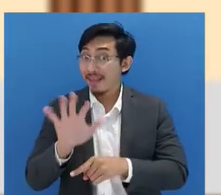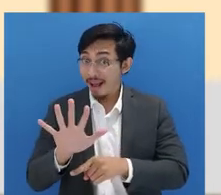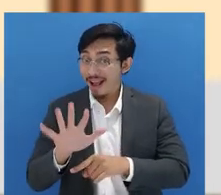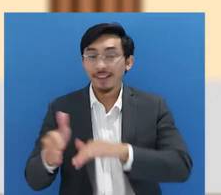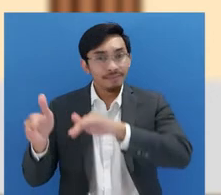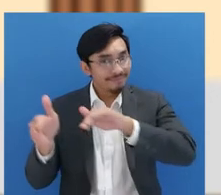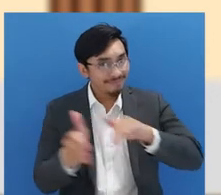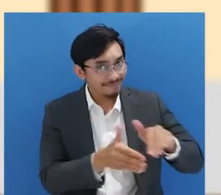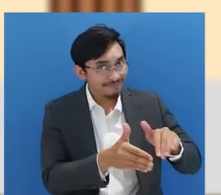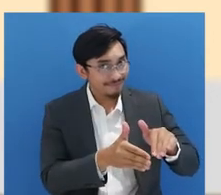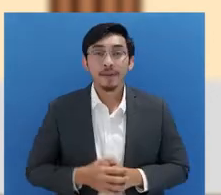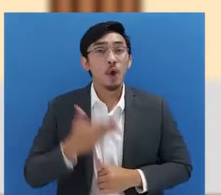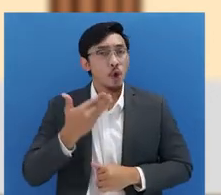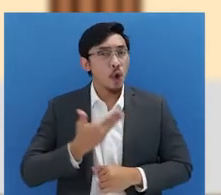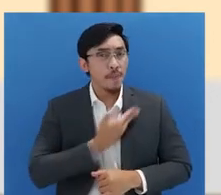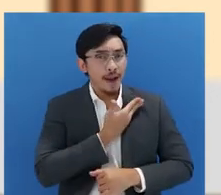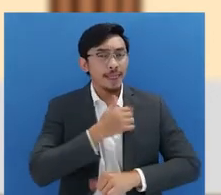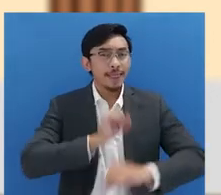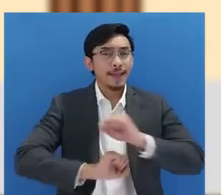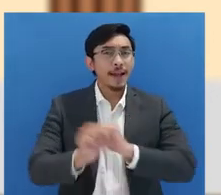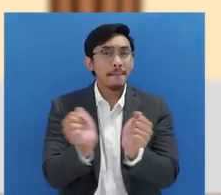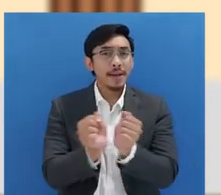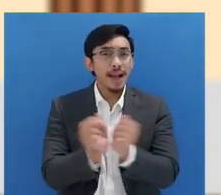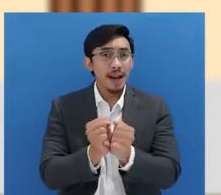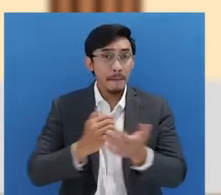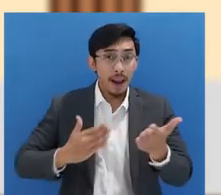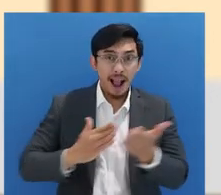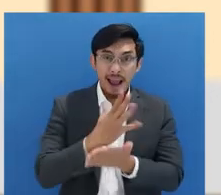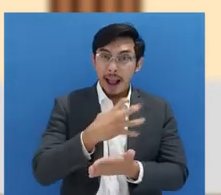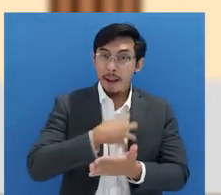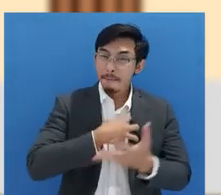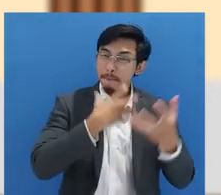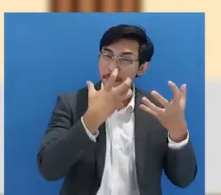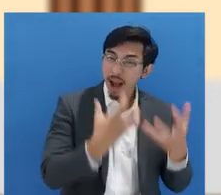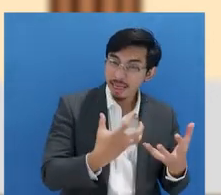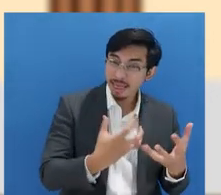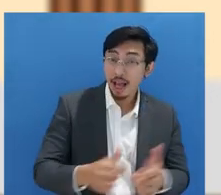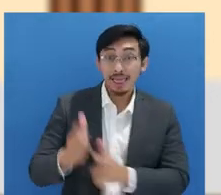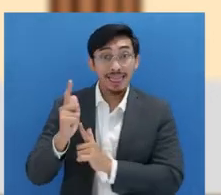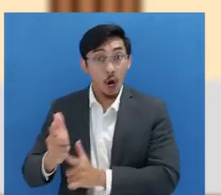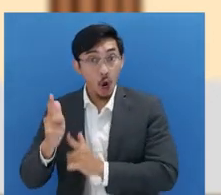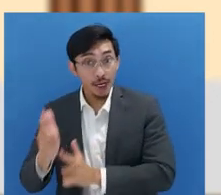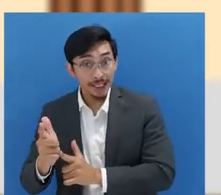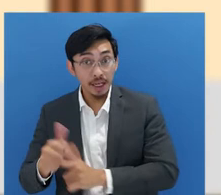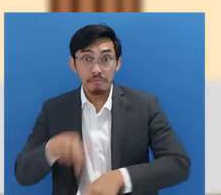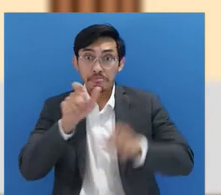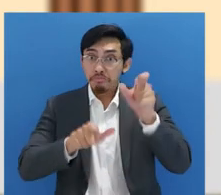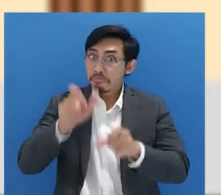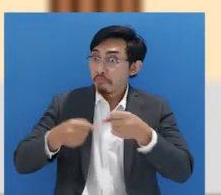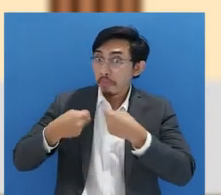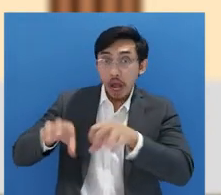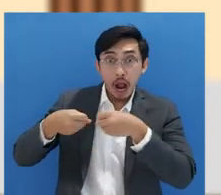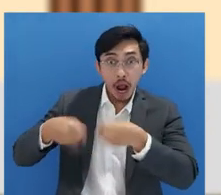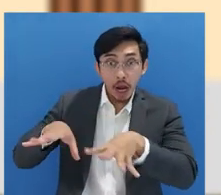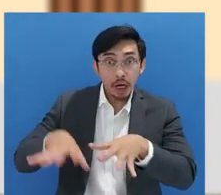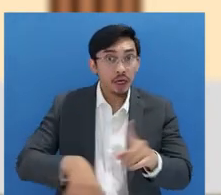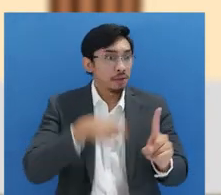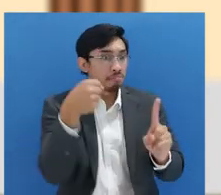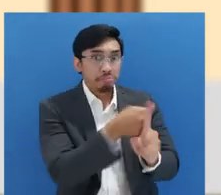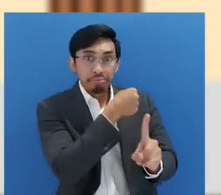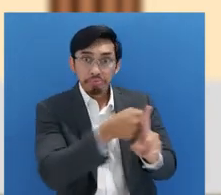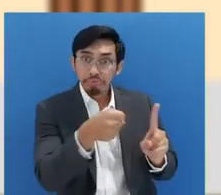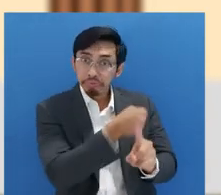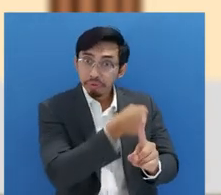korban dalam pasal 5, korban dalam tindak pidana pelanggaran HAM berat, terorisme, perdagangan orang,